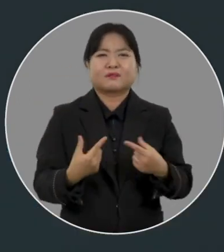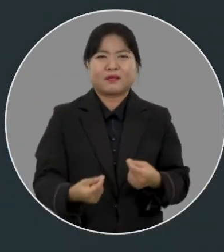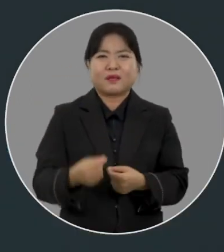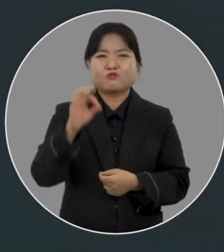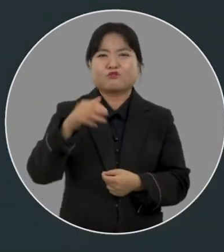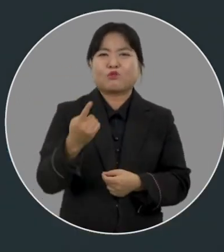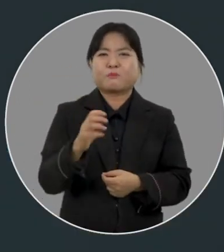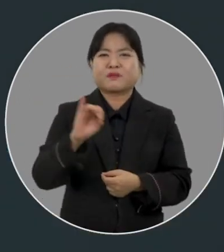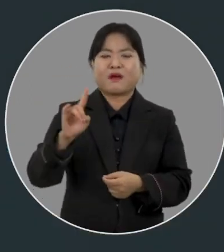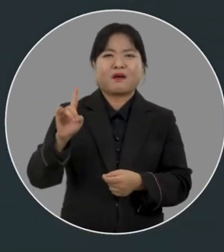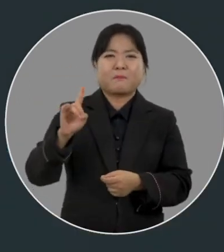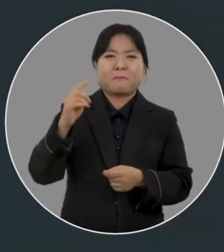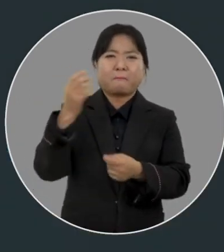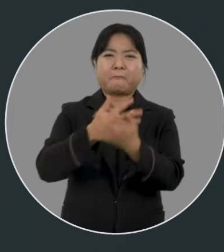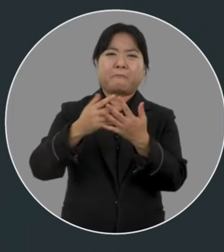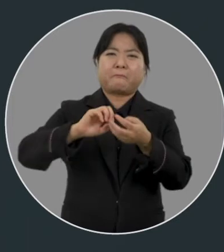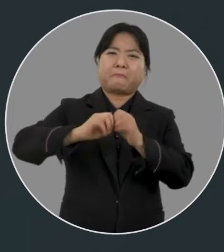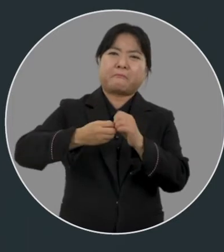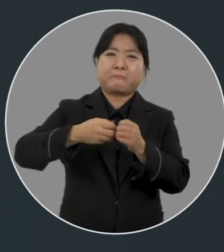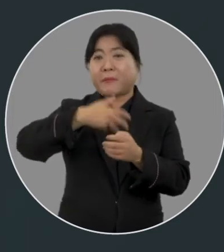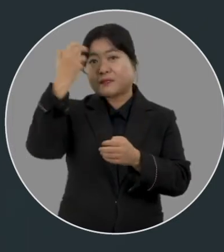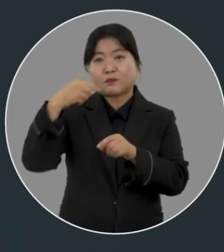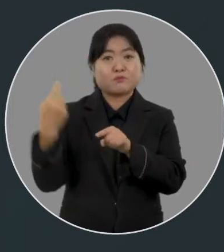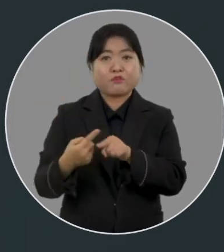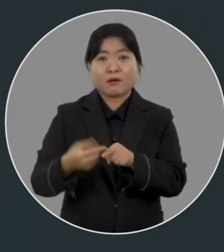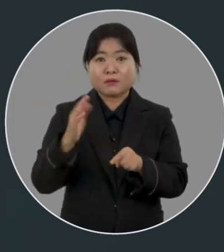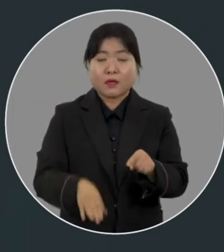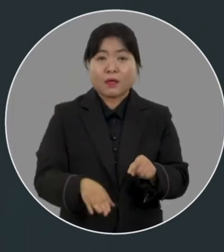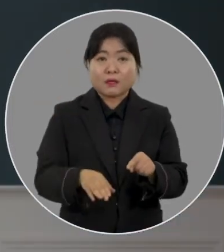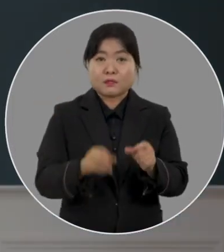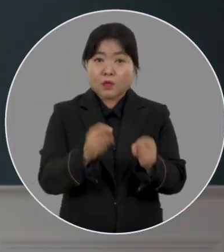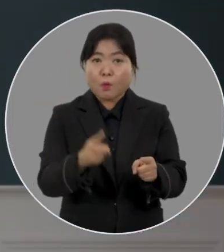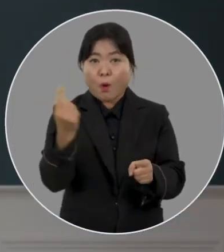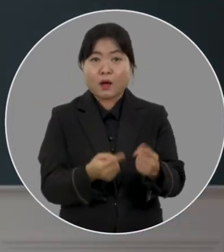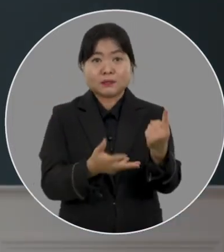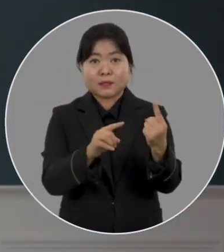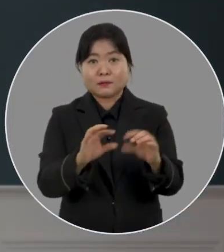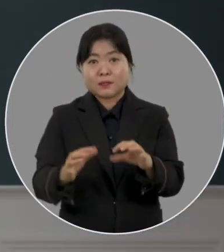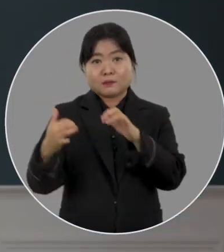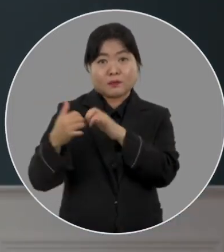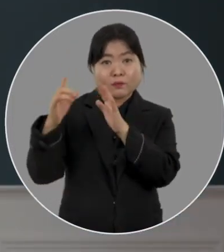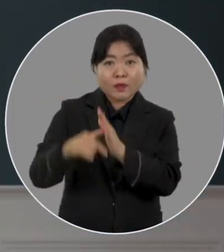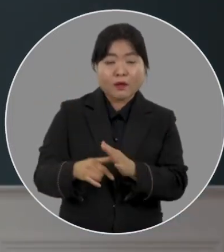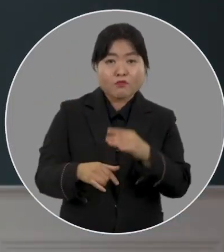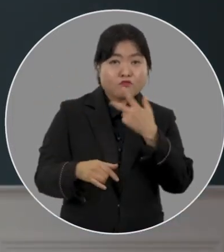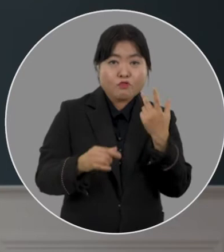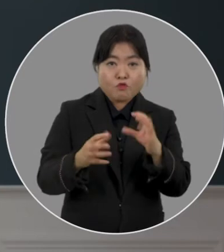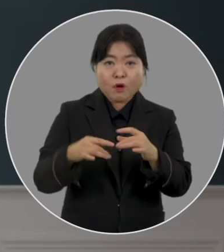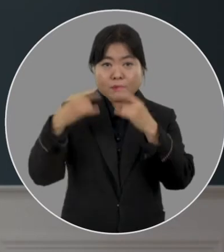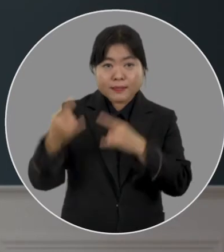불과했습니다. 그런데 이 기회가 1차 세계대전 때 찾아옵니다. 영국과 프랑스가